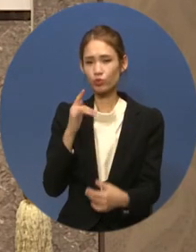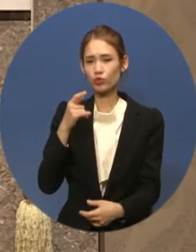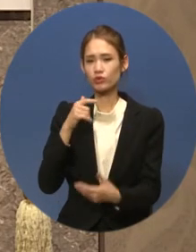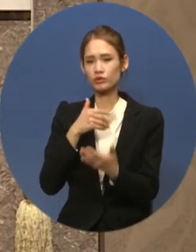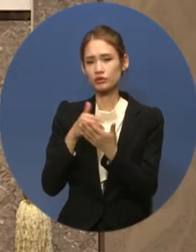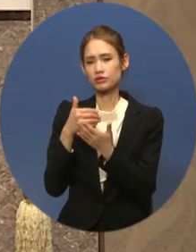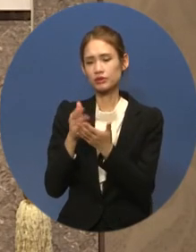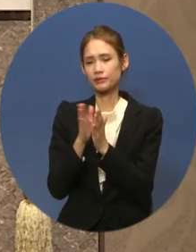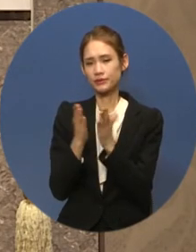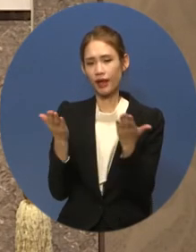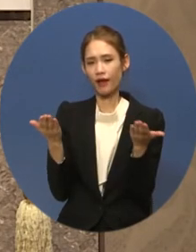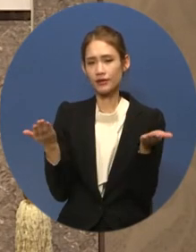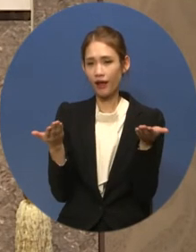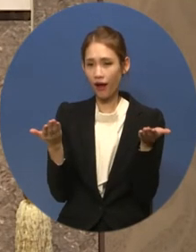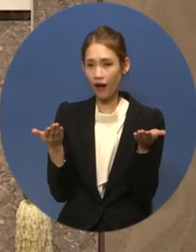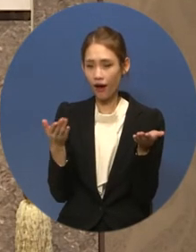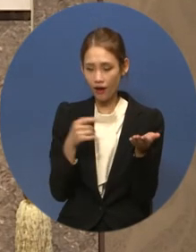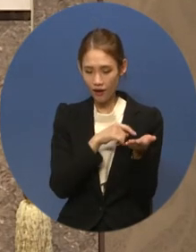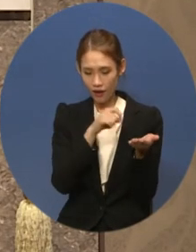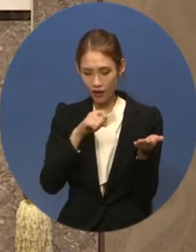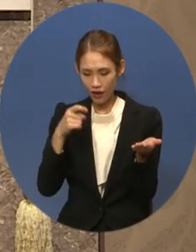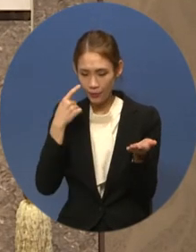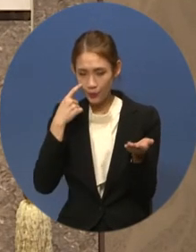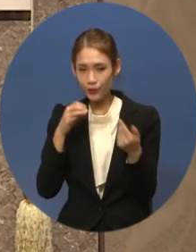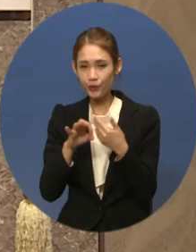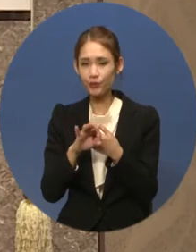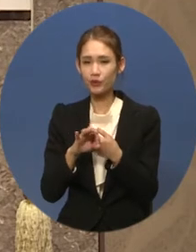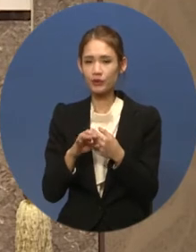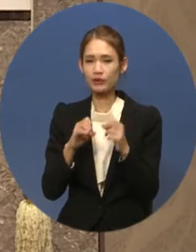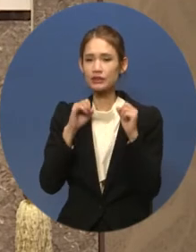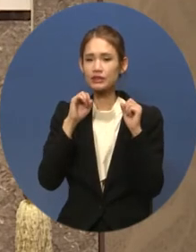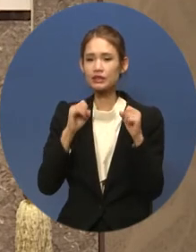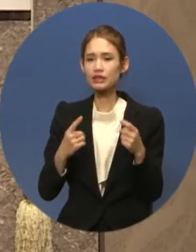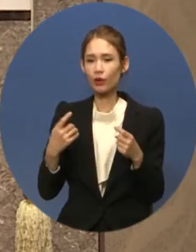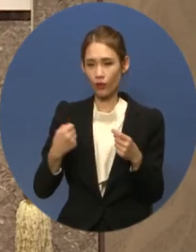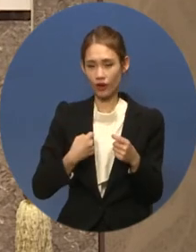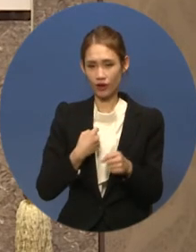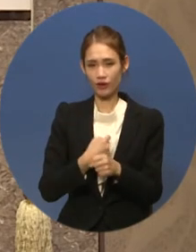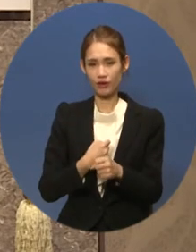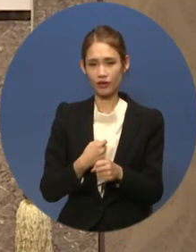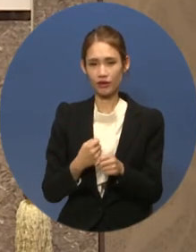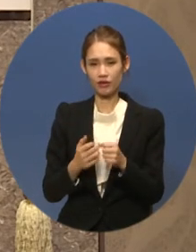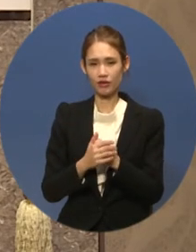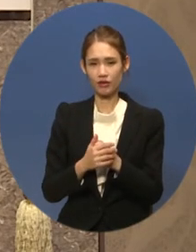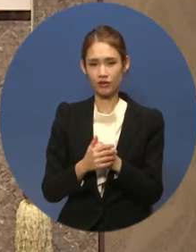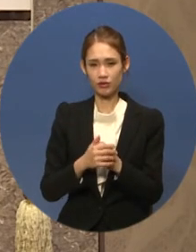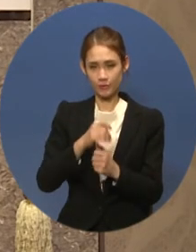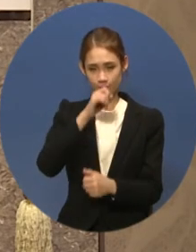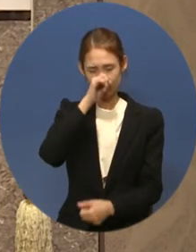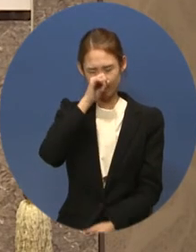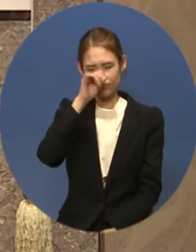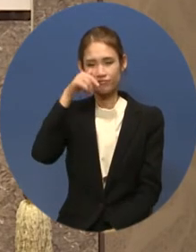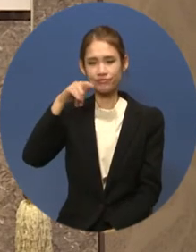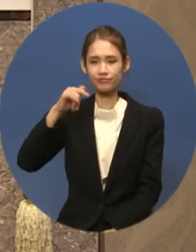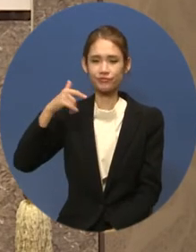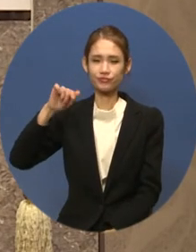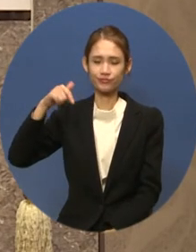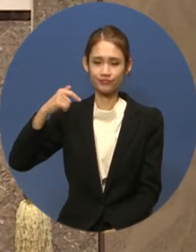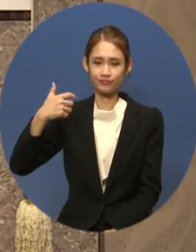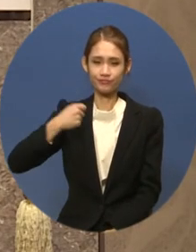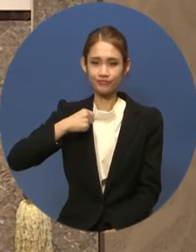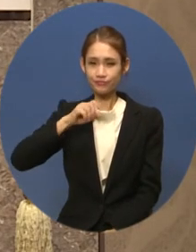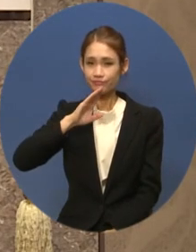되면 그 분들은 본인들이 원하는 일을 할 수 있는 기회를 가지게 되고요 저희는 아주 좋은 콘텐츠를 얻게 되지